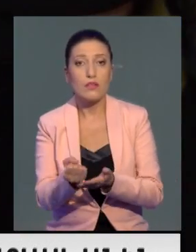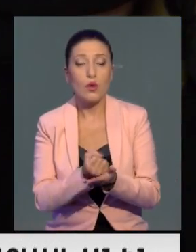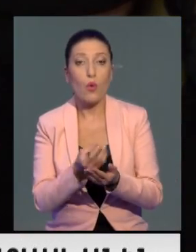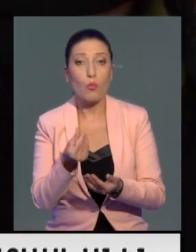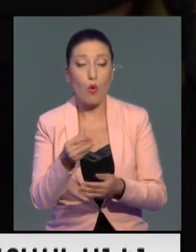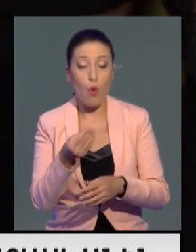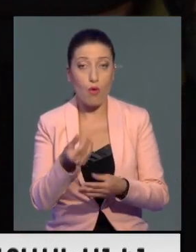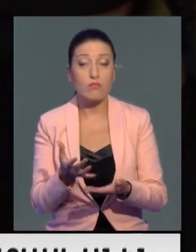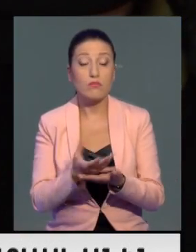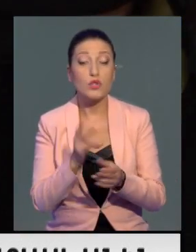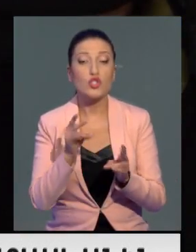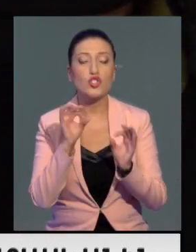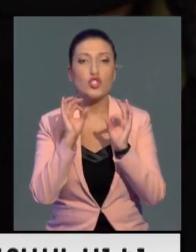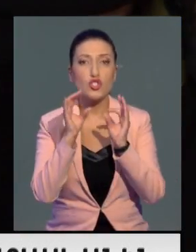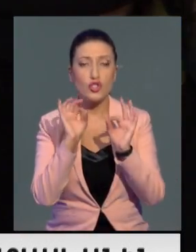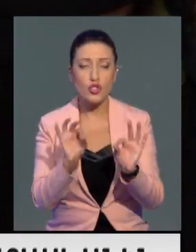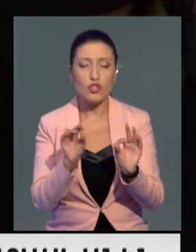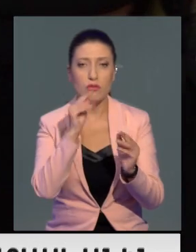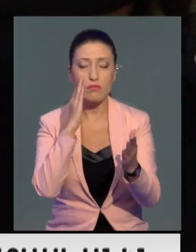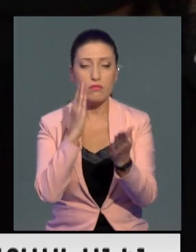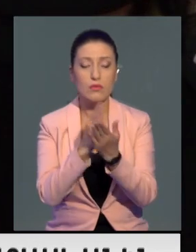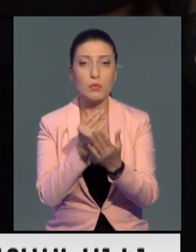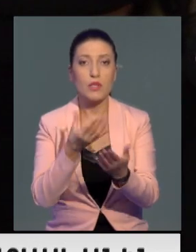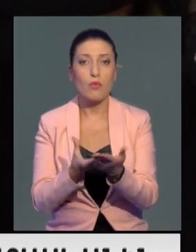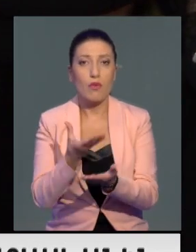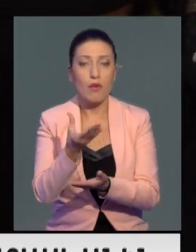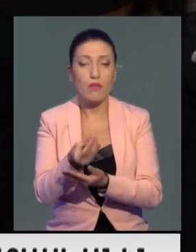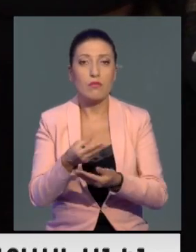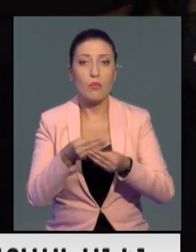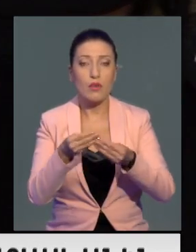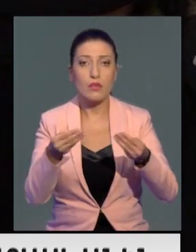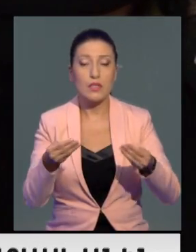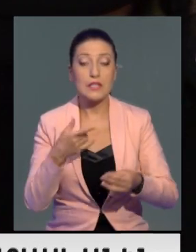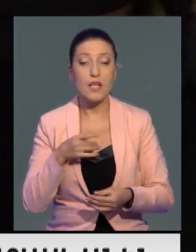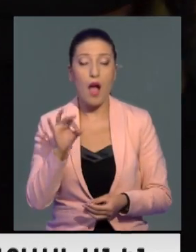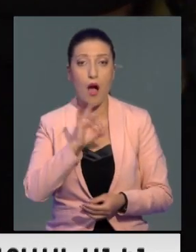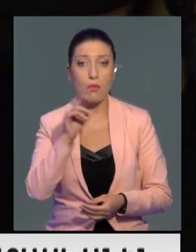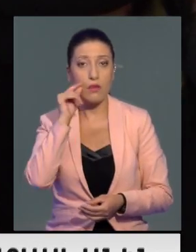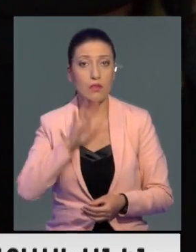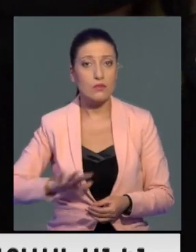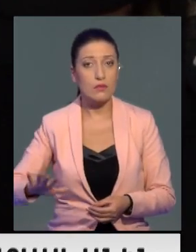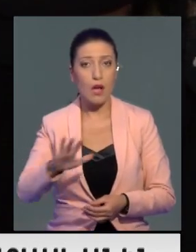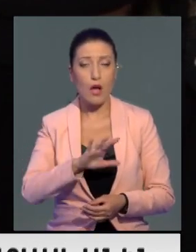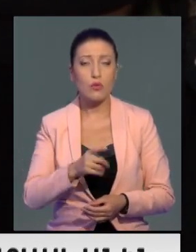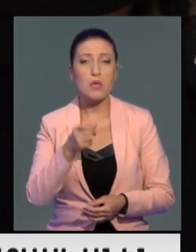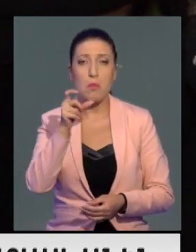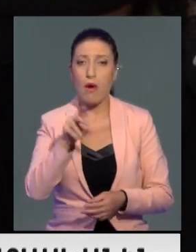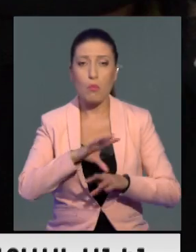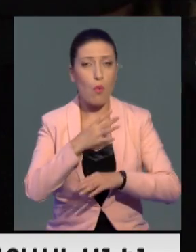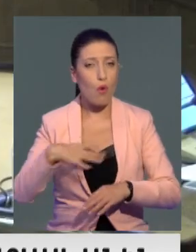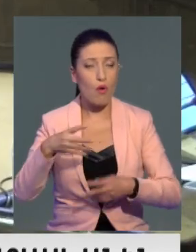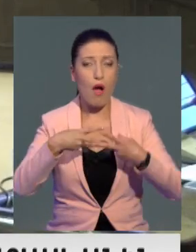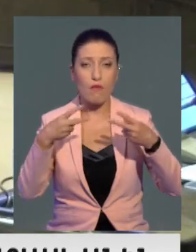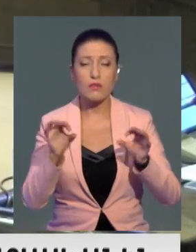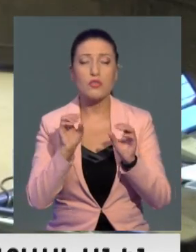հասցեատերին հասնի, այսինքն այս պարագայում իմ համար և կարծում եմ Հայաստանում չի գտնվի գետ մեկը, ով չի ասի, որ